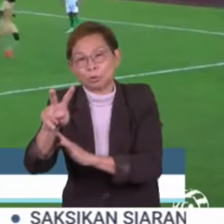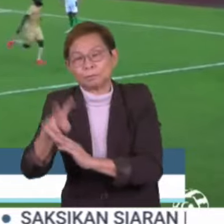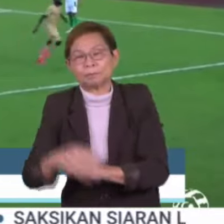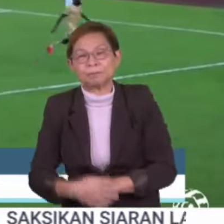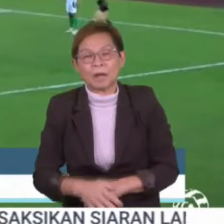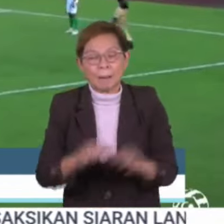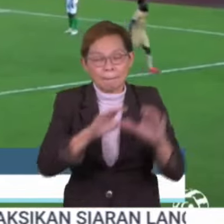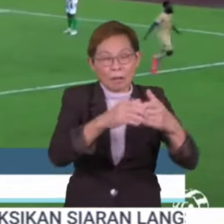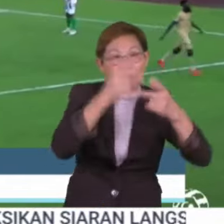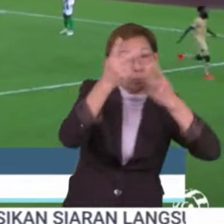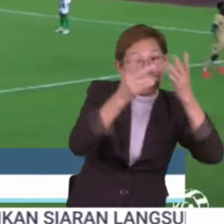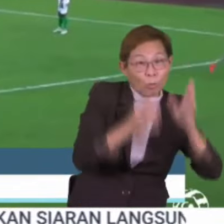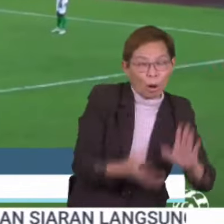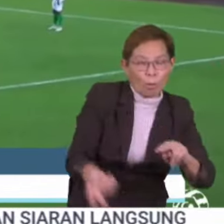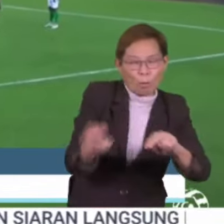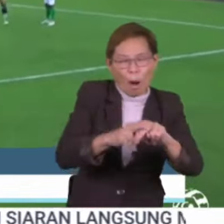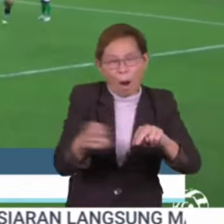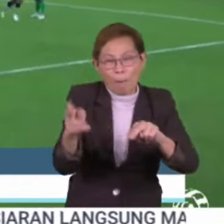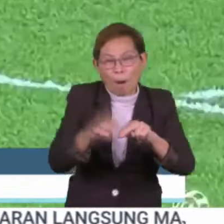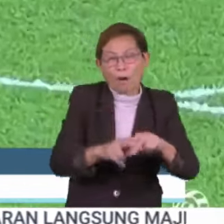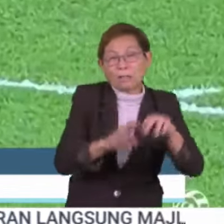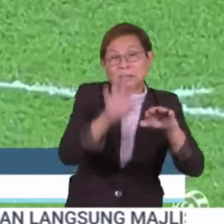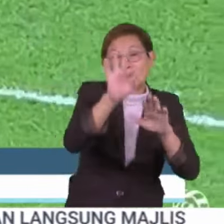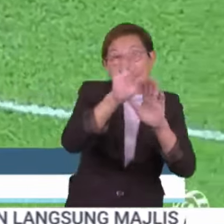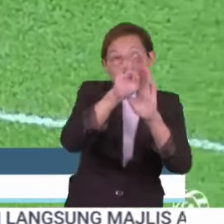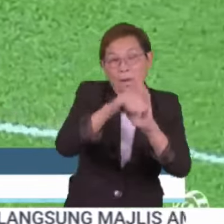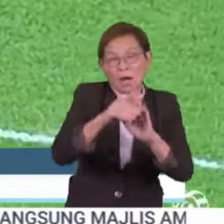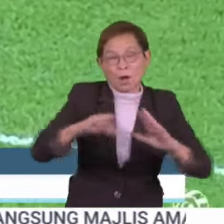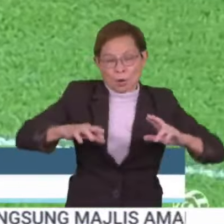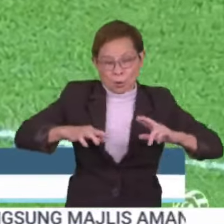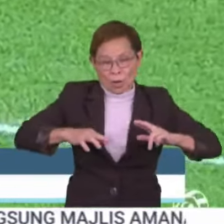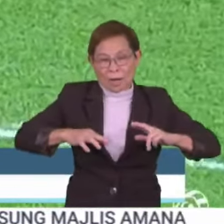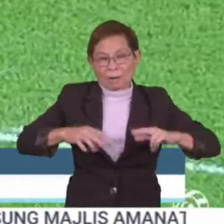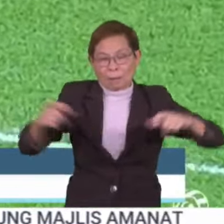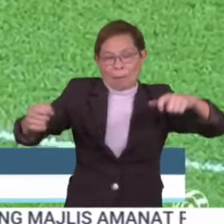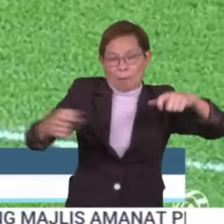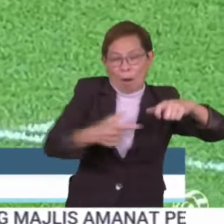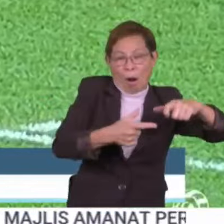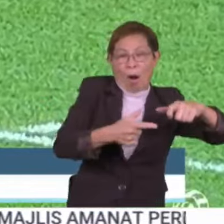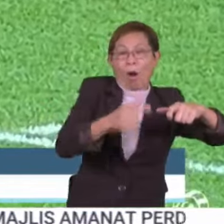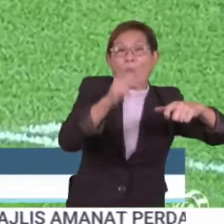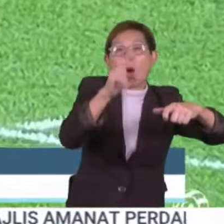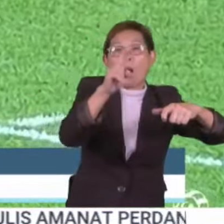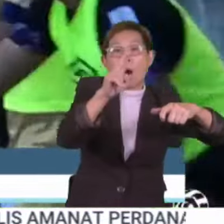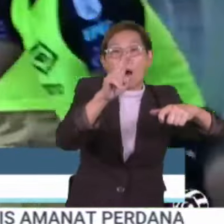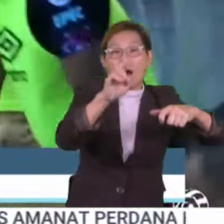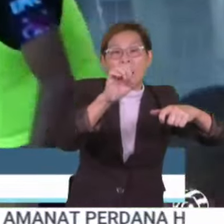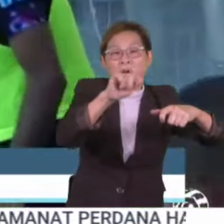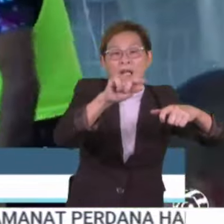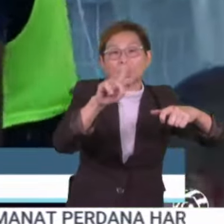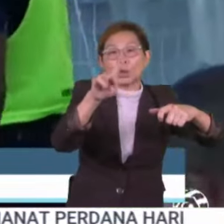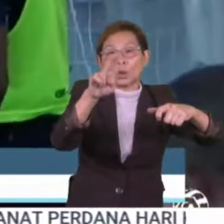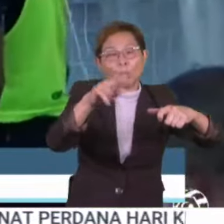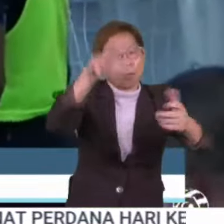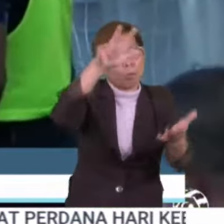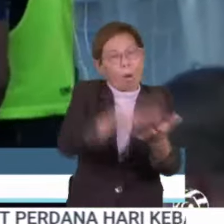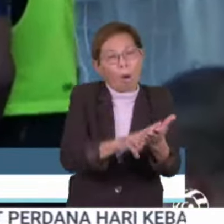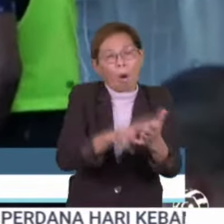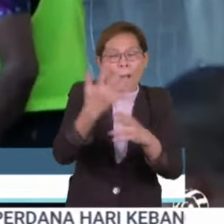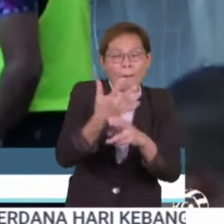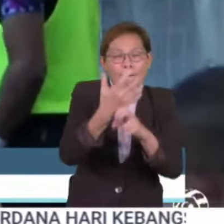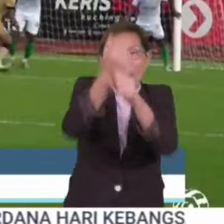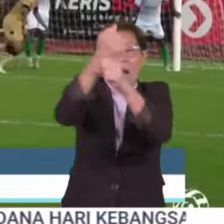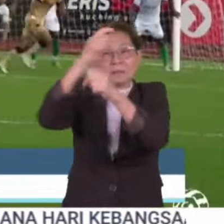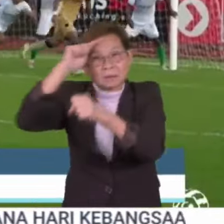pasukan pelaut menggandengkan kedudukan 9 menit selepas rehat menurut si jalanan Syakir sekaligus mengesahkan kemenangan